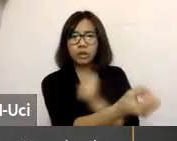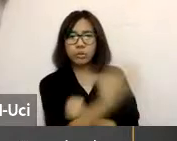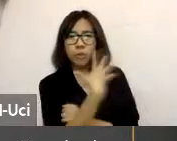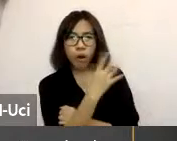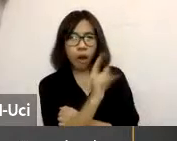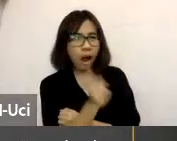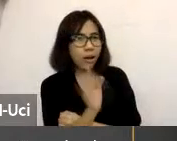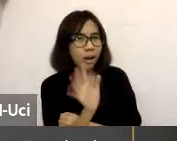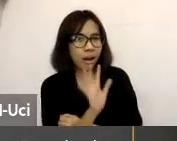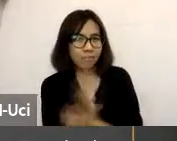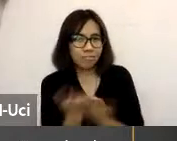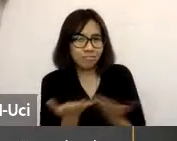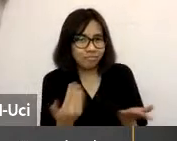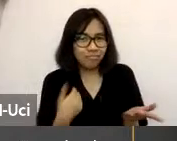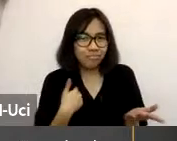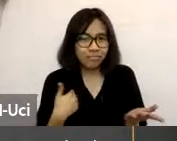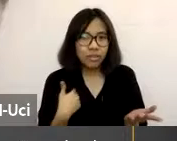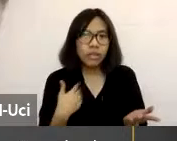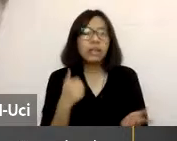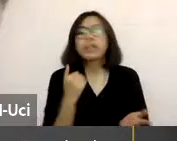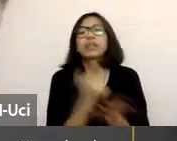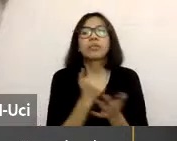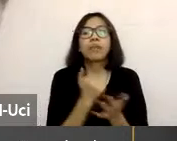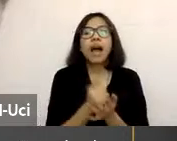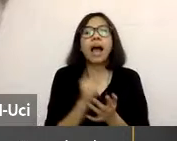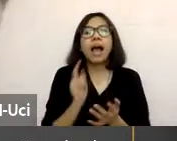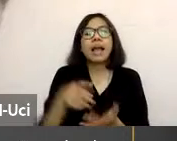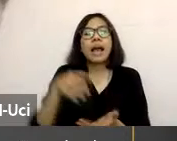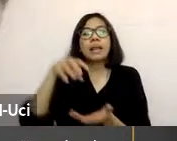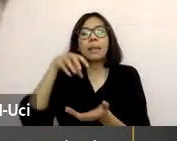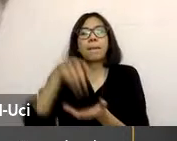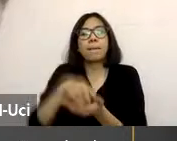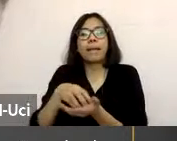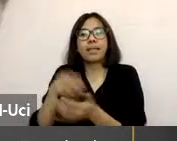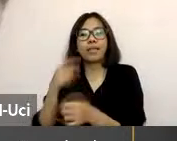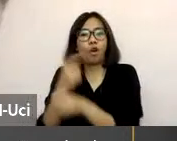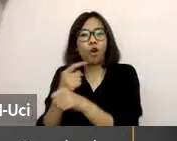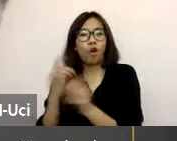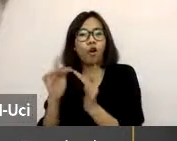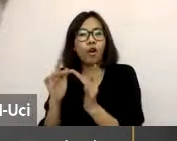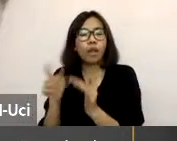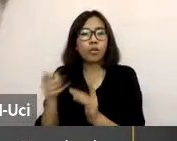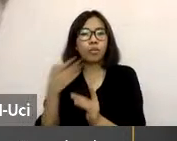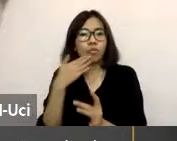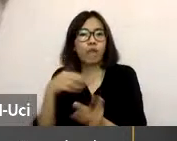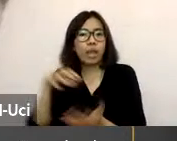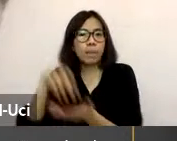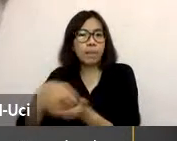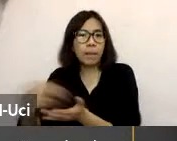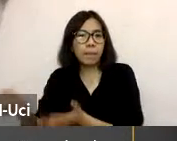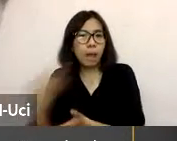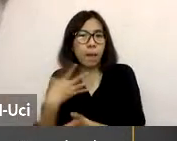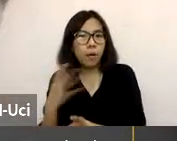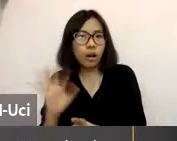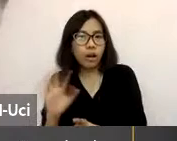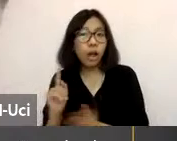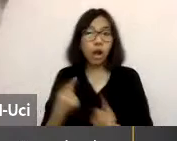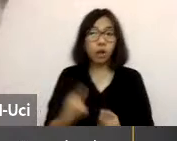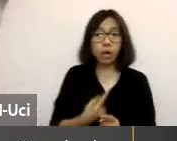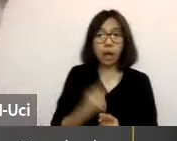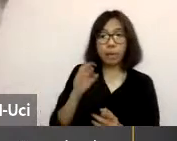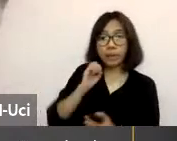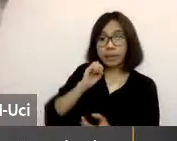kemudian ketika misalnya kita yang pertama ada kenal atau tidak Dan kalaupun ditegor kemudian ditanggapi atau tidak